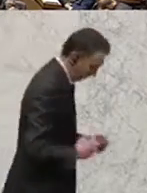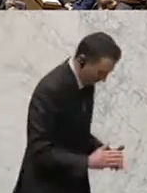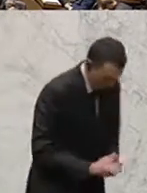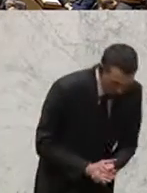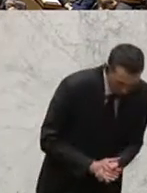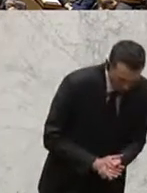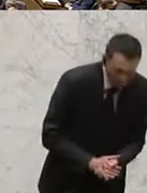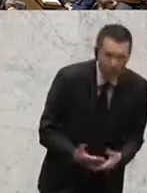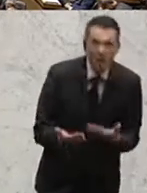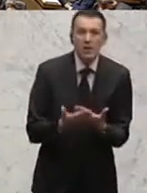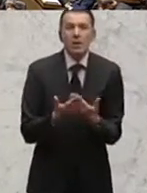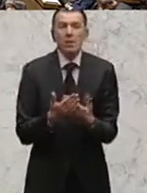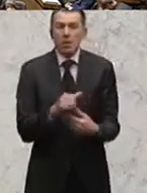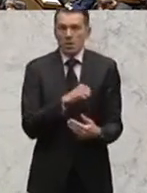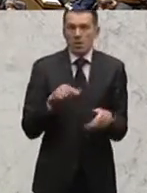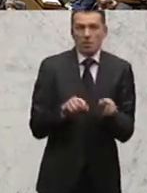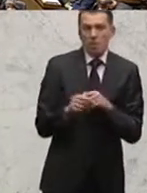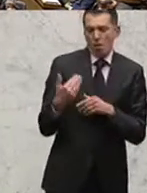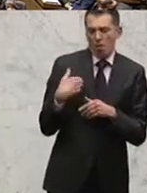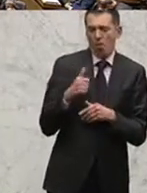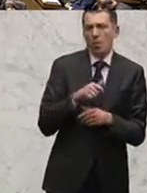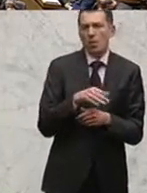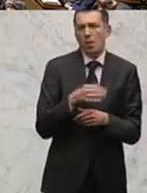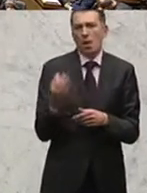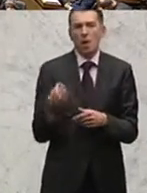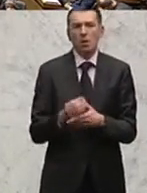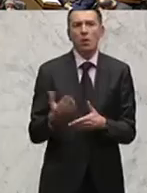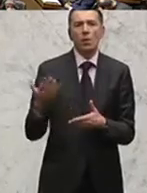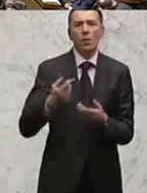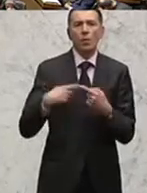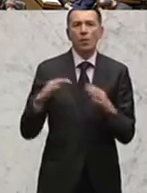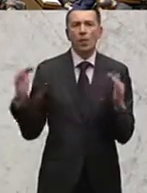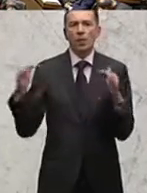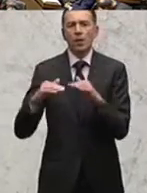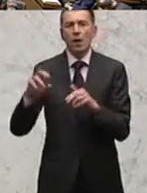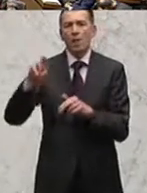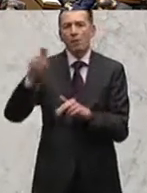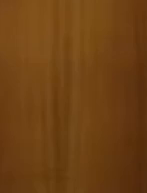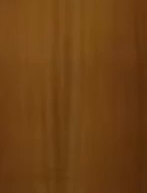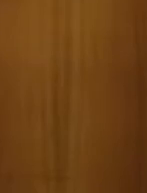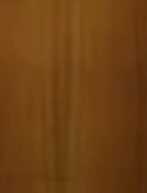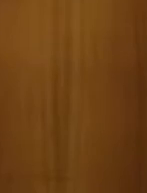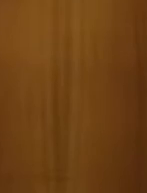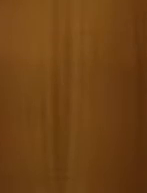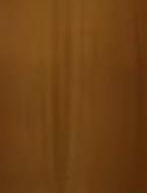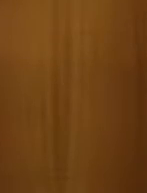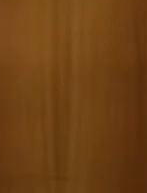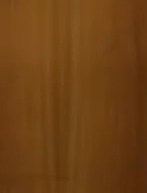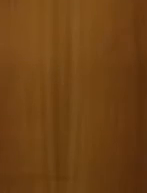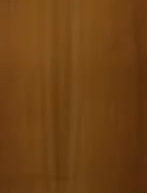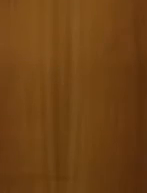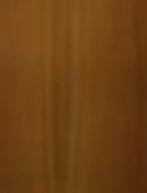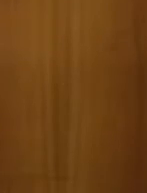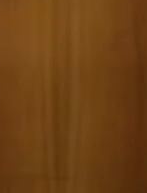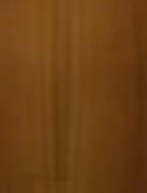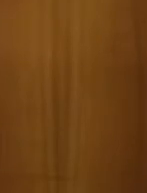habe ich auch vor einigen Tagen das Fünf-Länder-Treffen in Zürich genutzt, wo ich